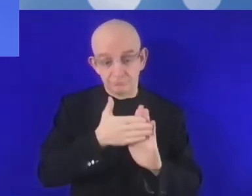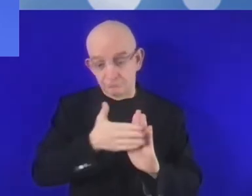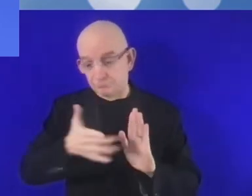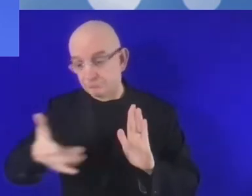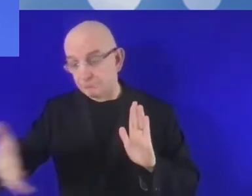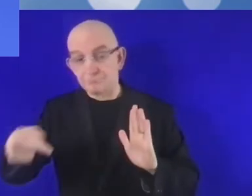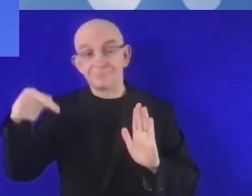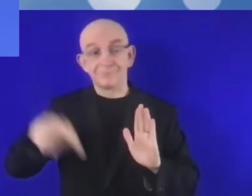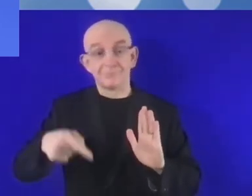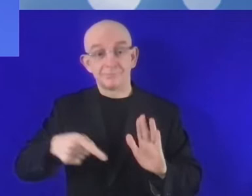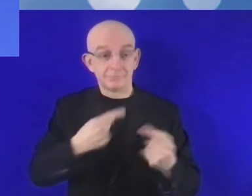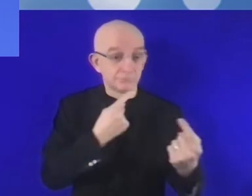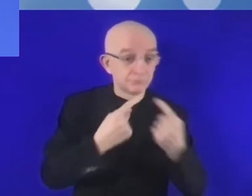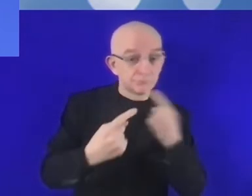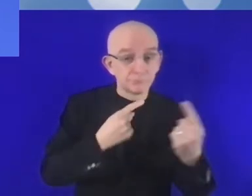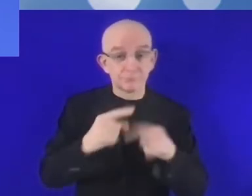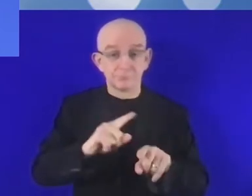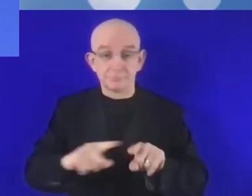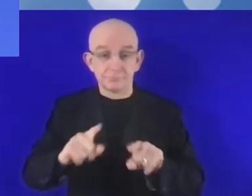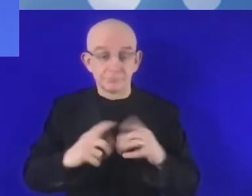سوف ينخرطون في